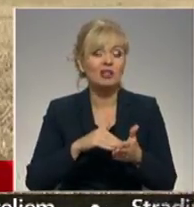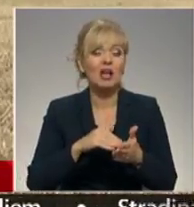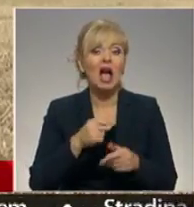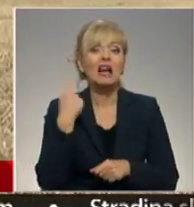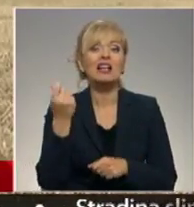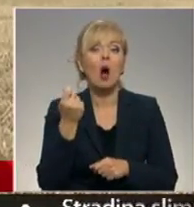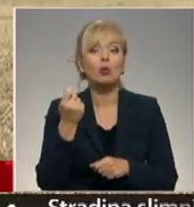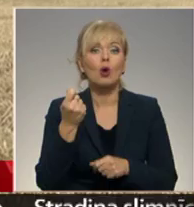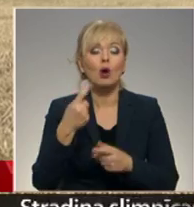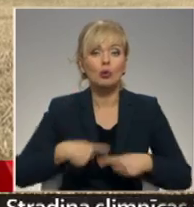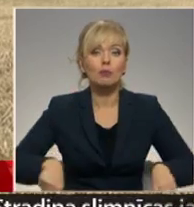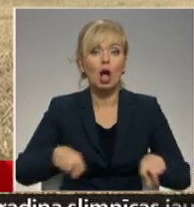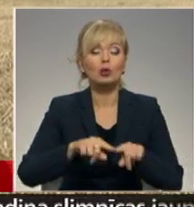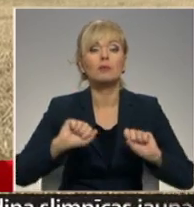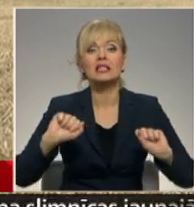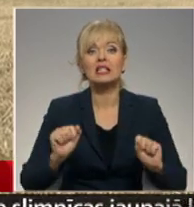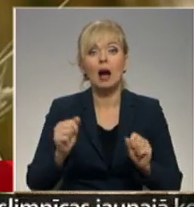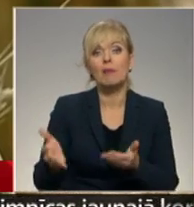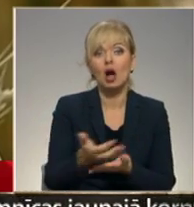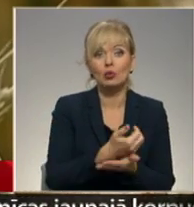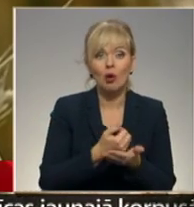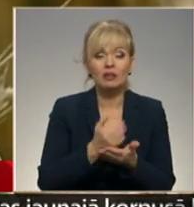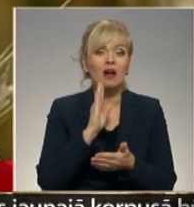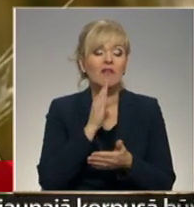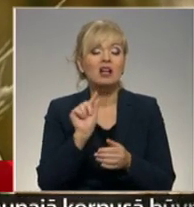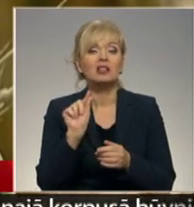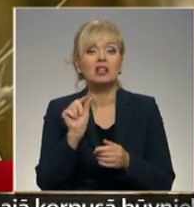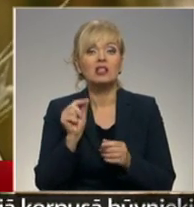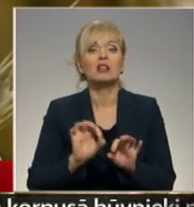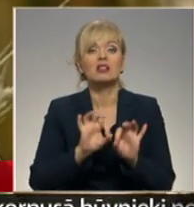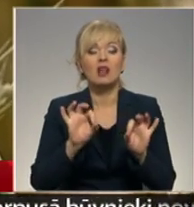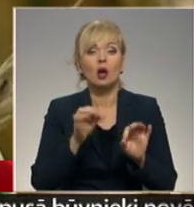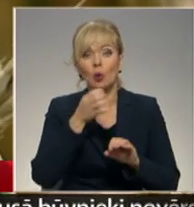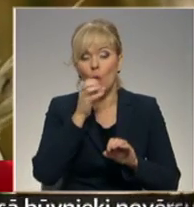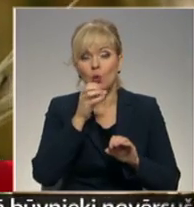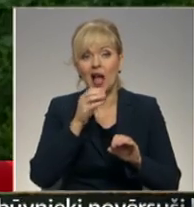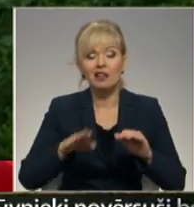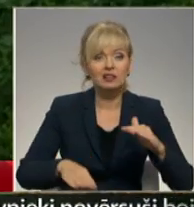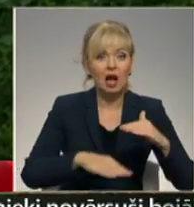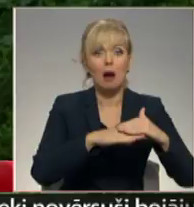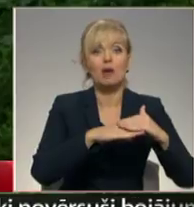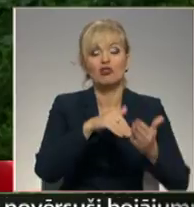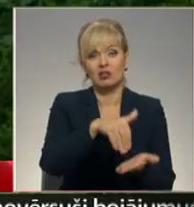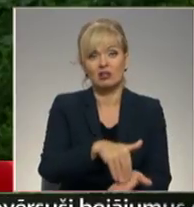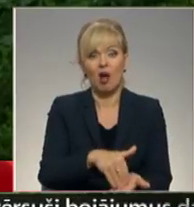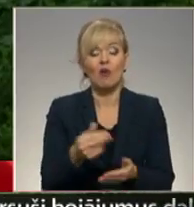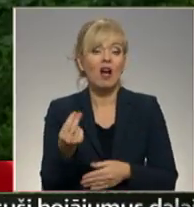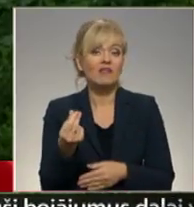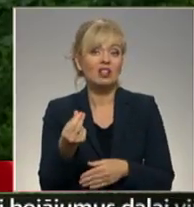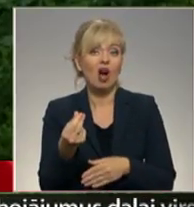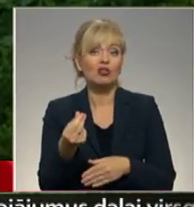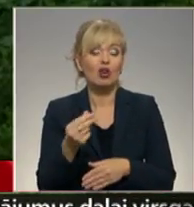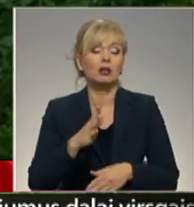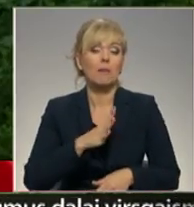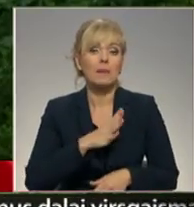platībām. Ziemā ir novākti un no vasarā ir knapi iesākti. Viss zem ūdens stāv. Nu, tādā finanšu ziņā parasti